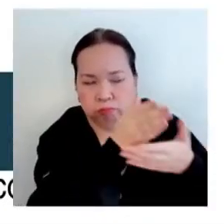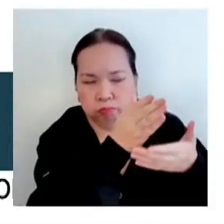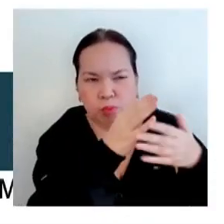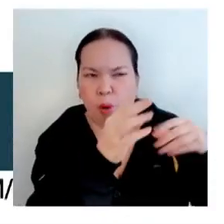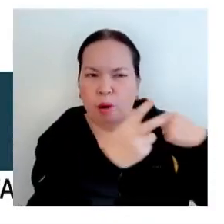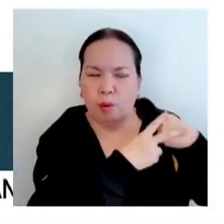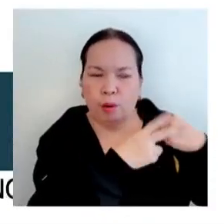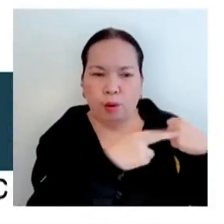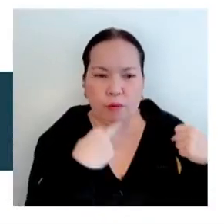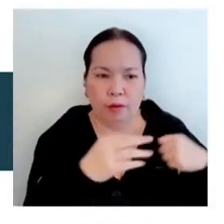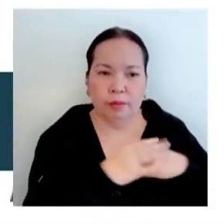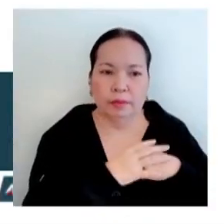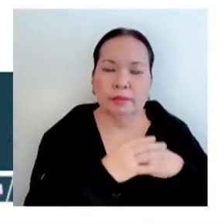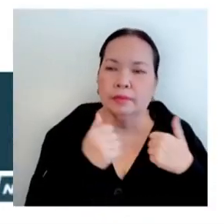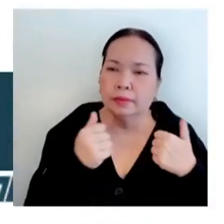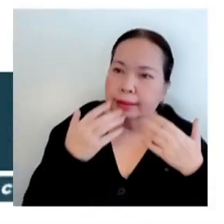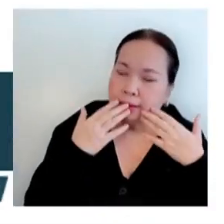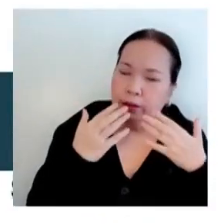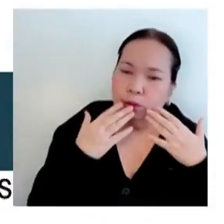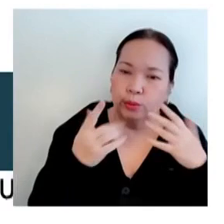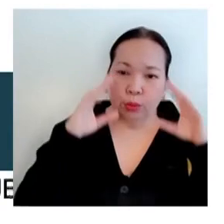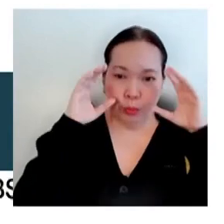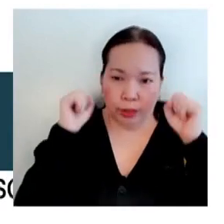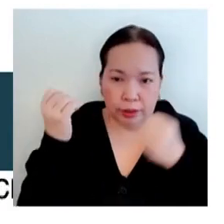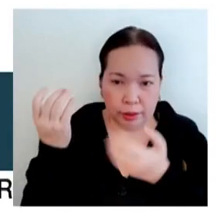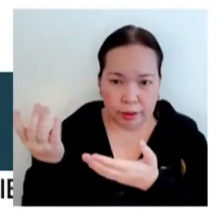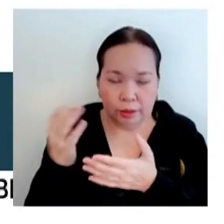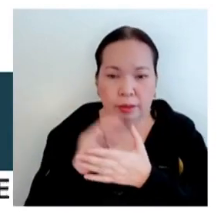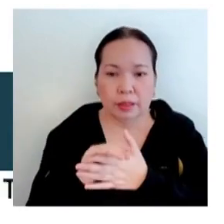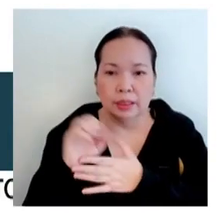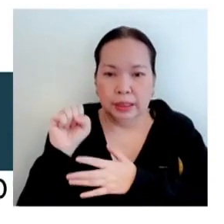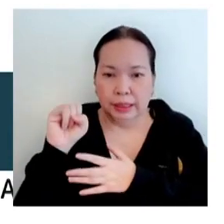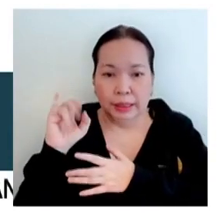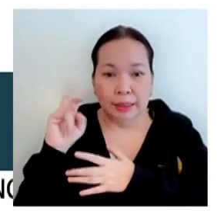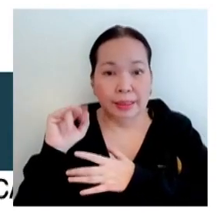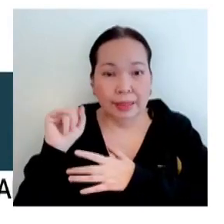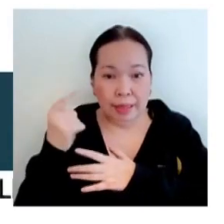So. Siya po ang president po ng SINAG.